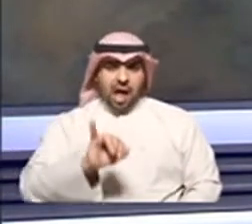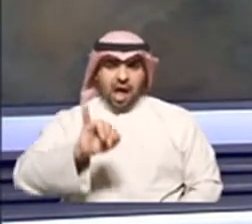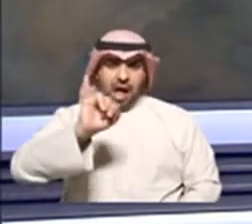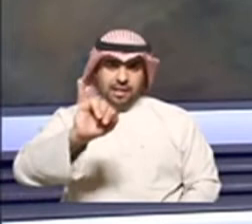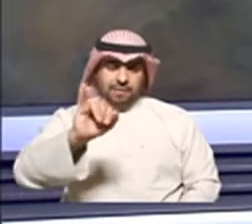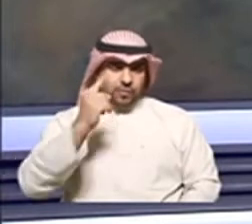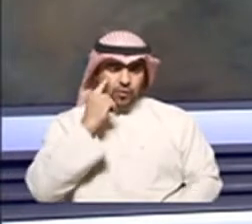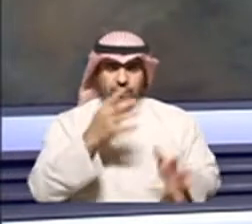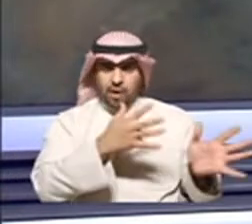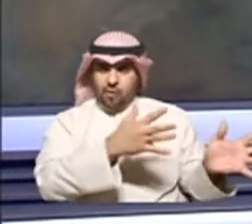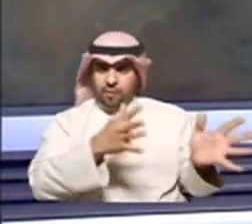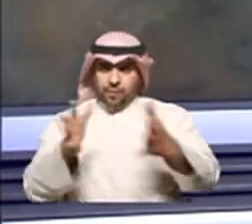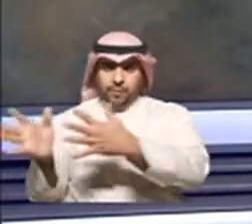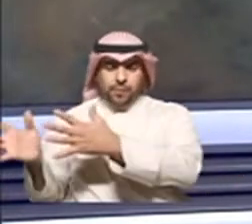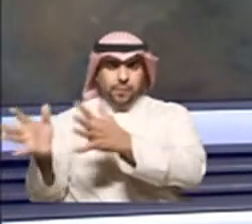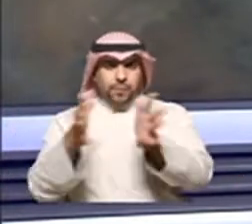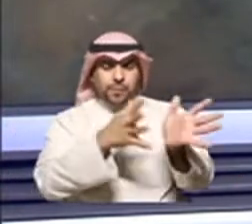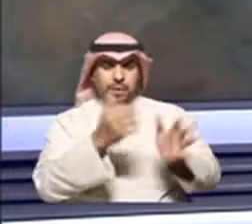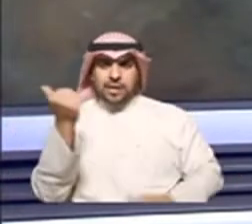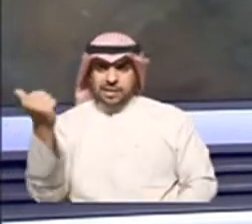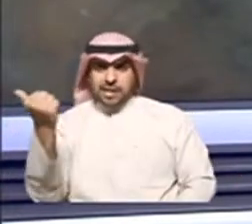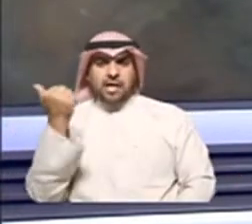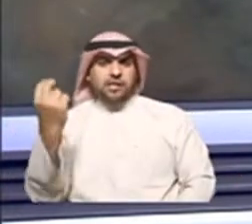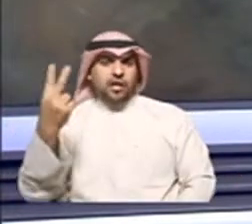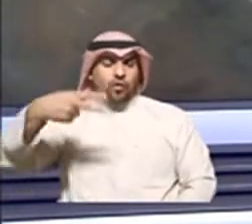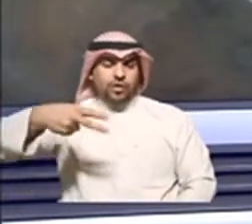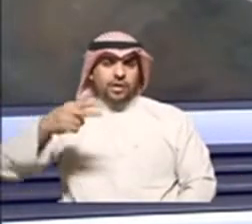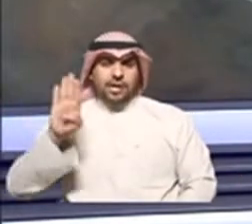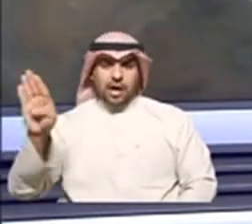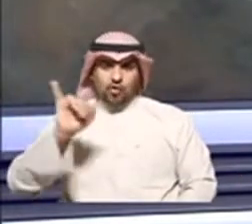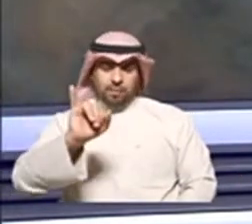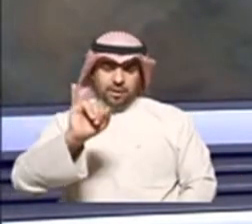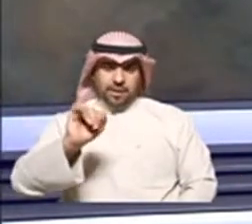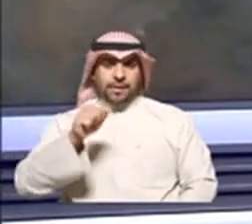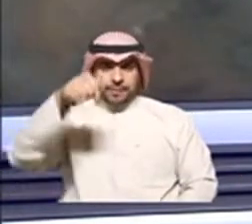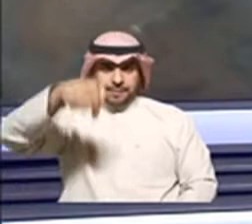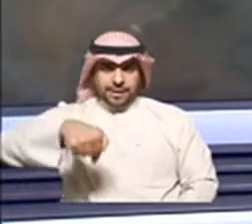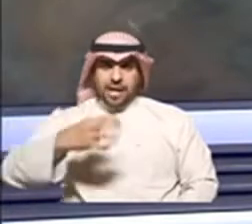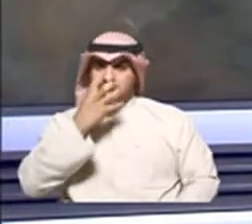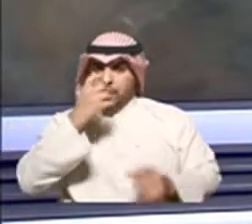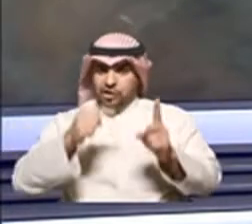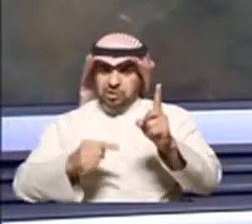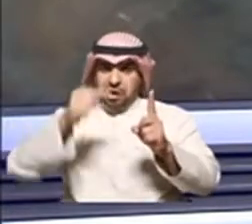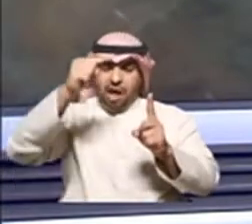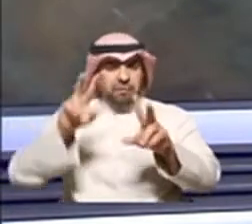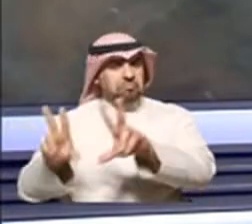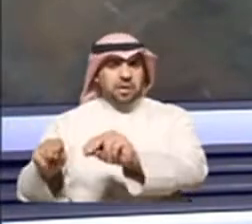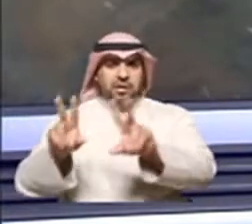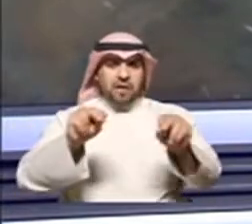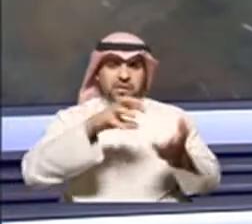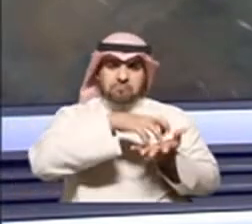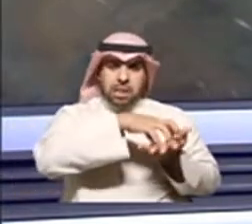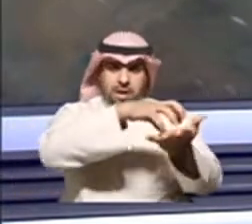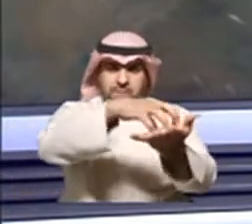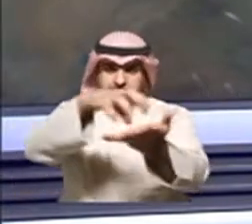في الساعة راح تستمر ويانا حتى نهاية اليوم تقريبا، ودرجات الحرارة متقاربة في أغلب المناطق، تتراوح ما بين 13 إلى 15